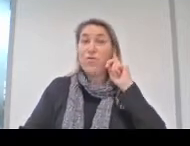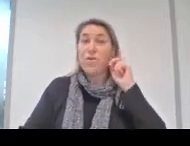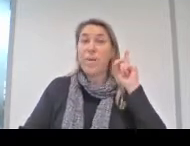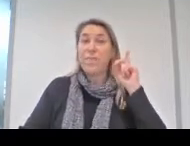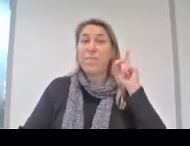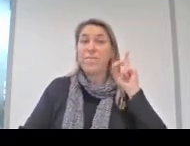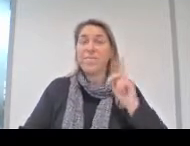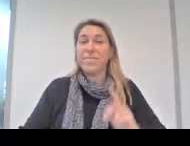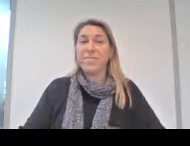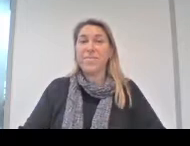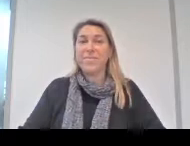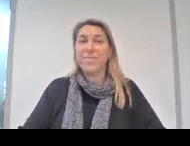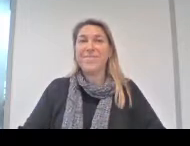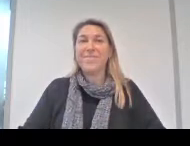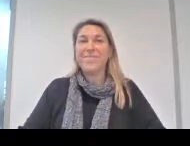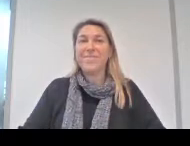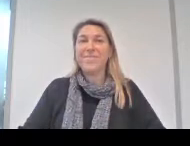Julie, on ne vous entend pas.